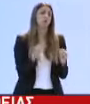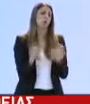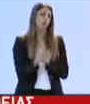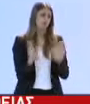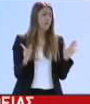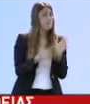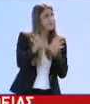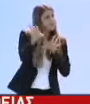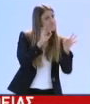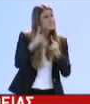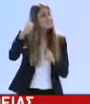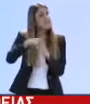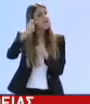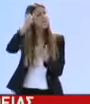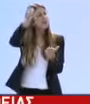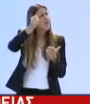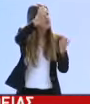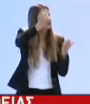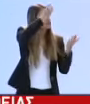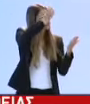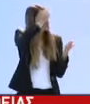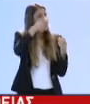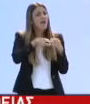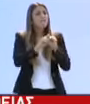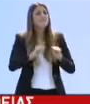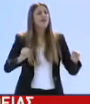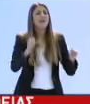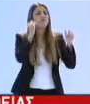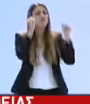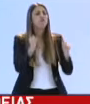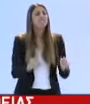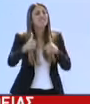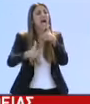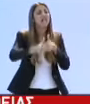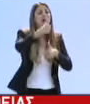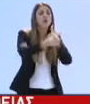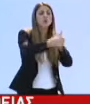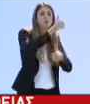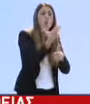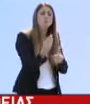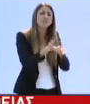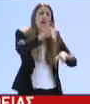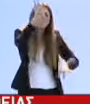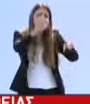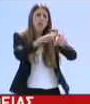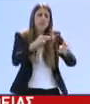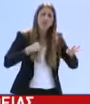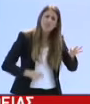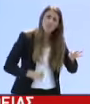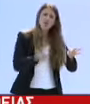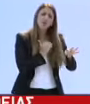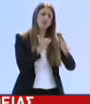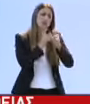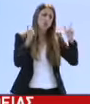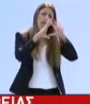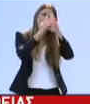πολλαπλές πηγές χρηματοδότησης. Μια παιδεία βασισμένη στον υγιή ανταγωνισμό μεταξύ πολλαπλών επιλογών, με γνώμονα